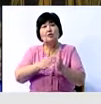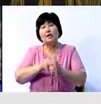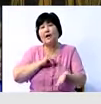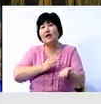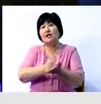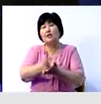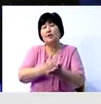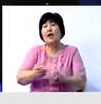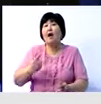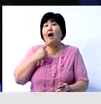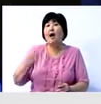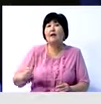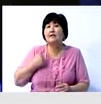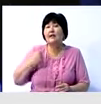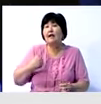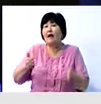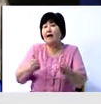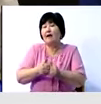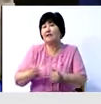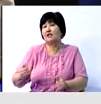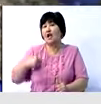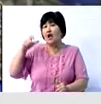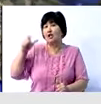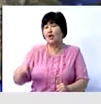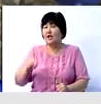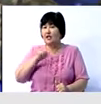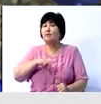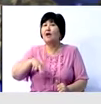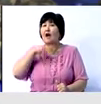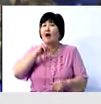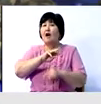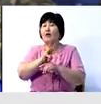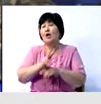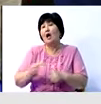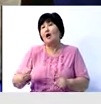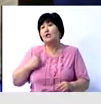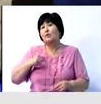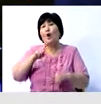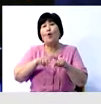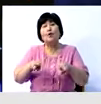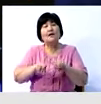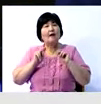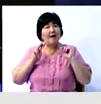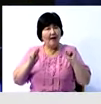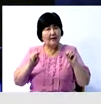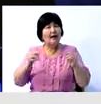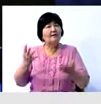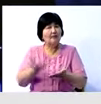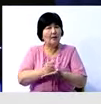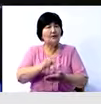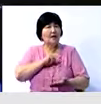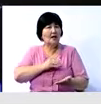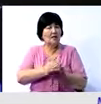етіп жүрген әскерилердің, қатардағы жауынгерлердің еңбегі еленді. Сарбаздар отанға деген адал және табысты қызмет